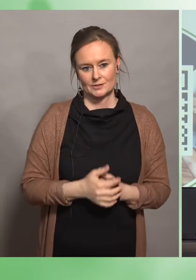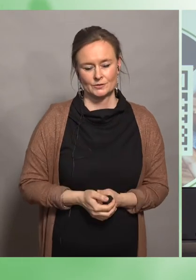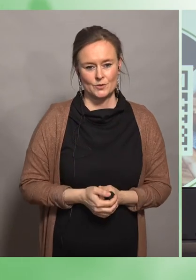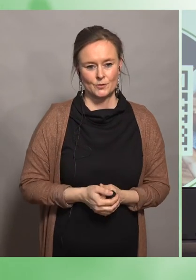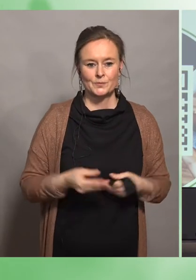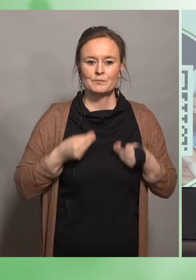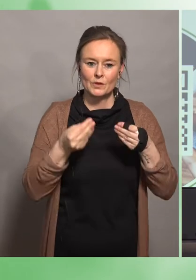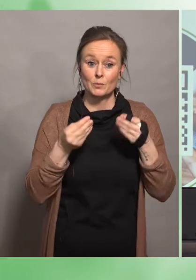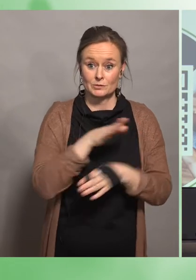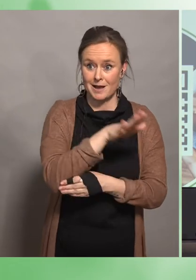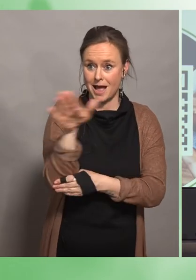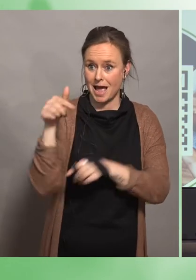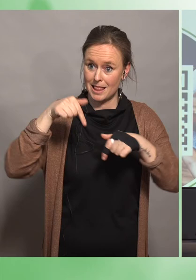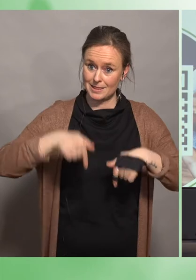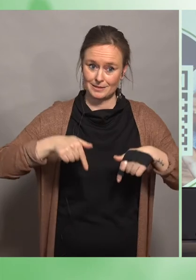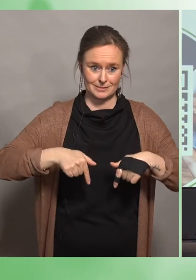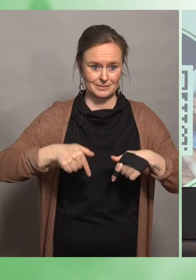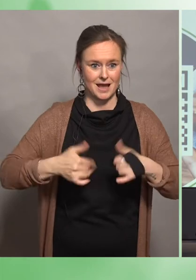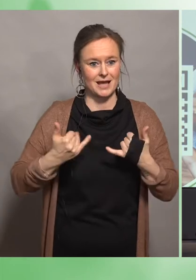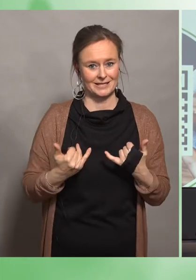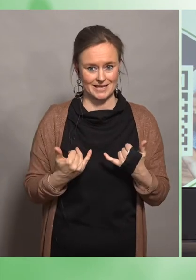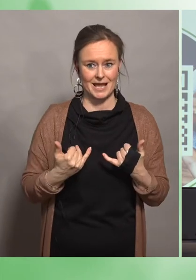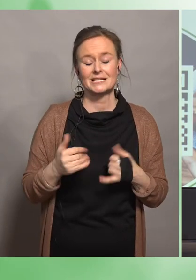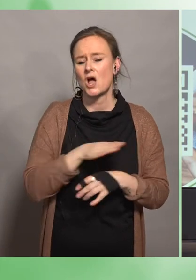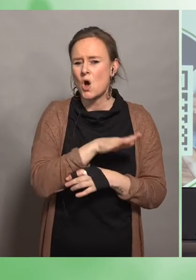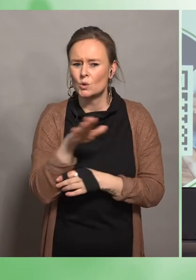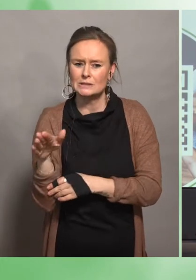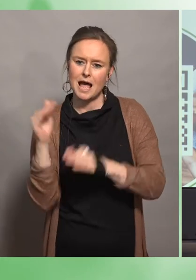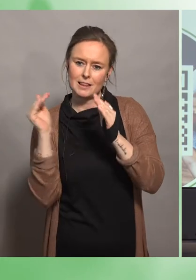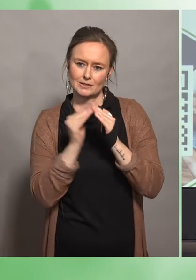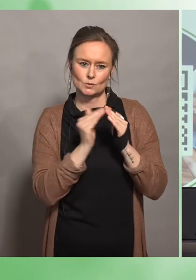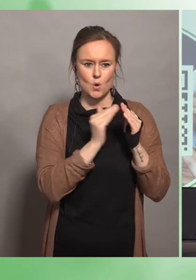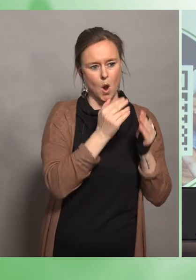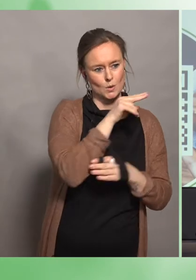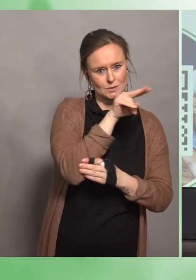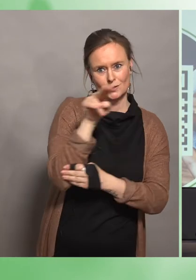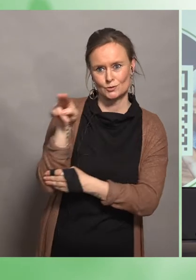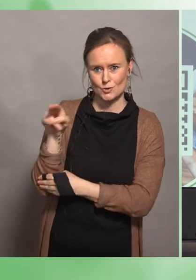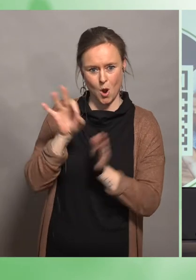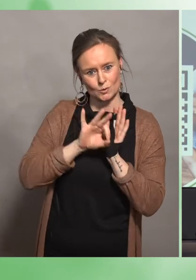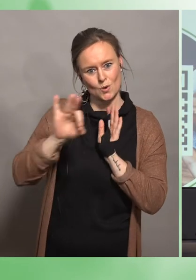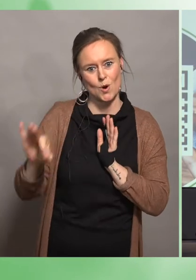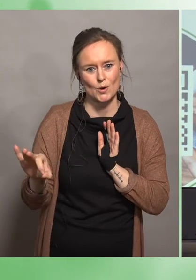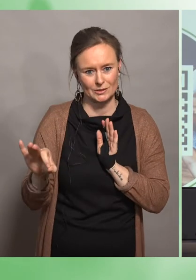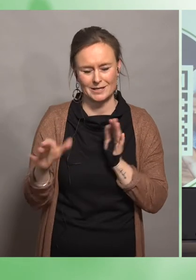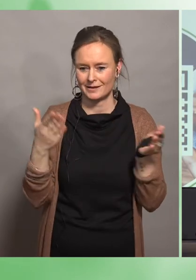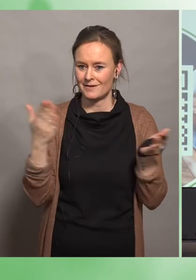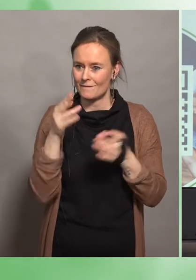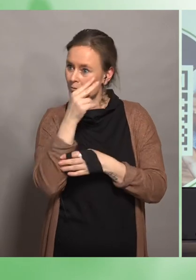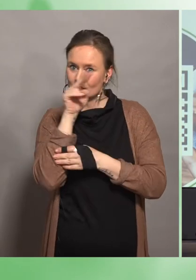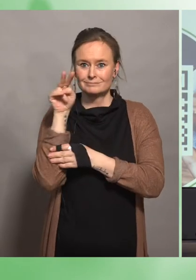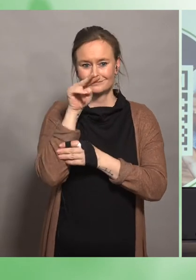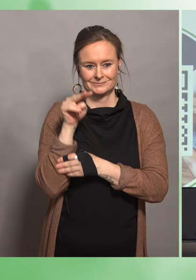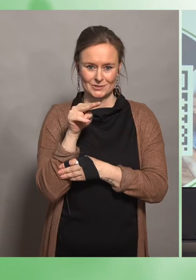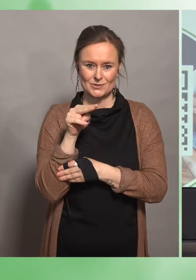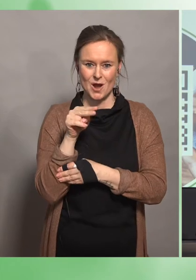Ich begrüße alle, die hier vor Ort live dabei sind, aber natürlich auch alle, die zu Hause zuschauen und zugeschaltet sind. Wo muss ich hinschauen? Ich hoffe, Sie